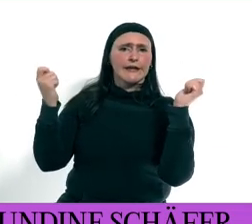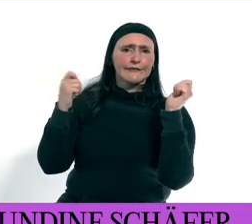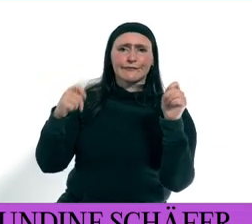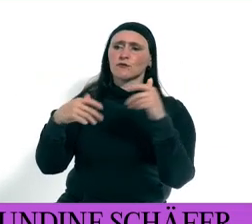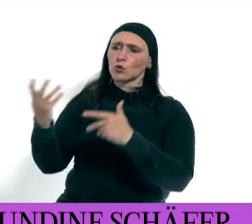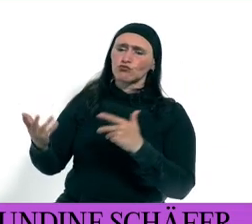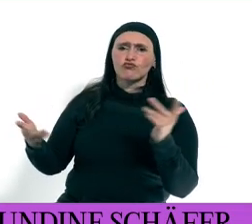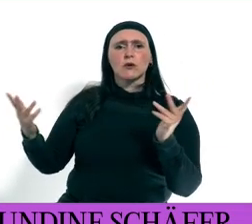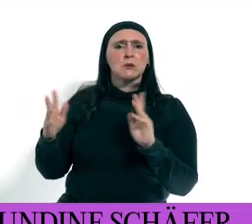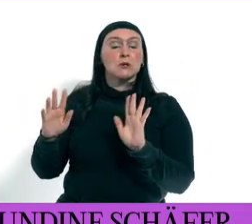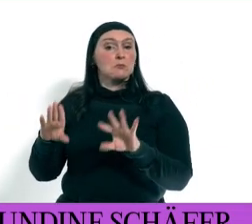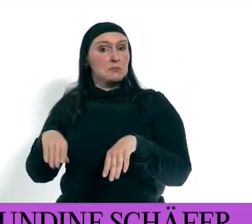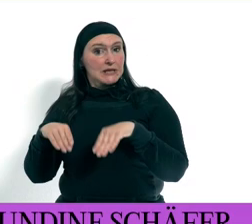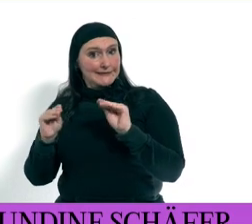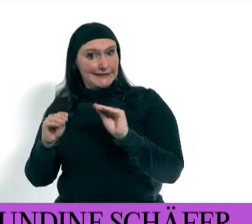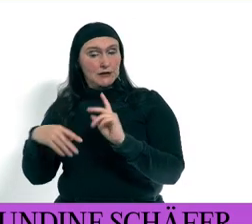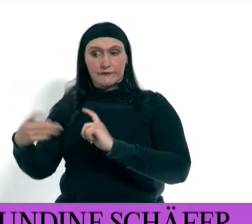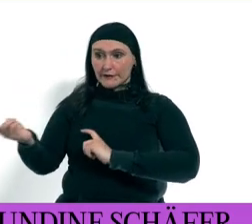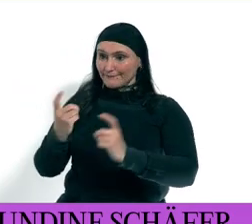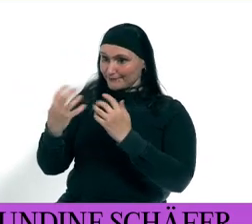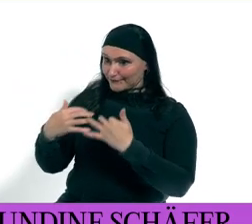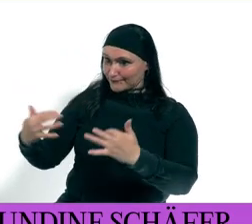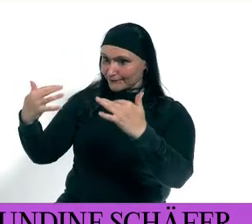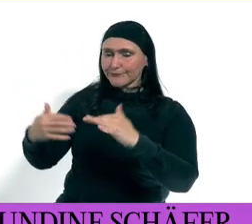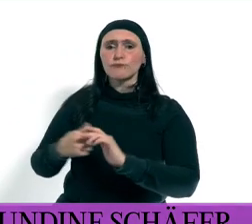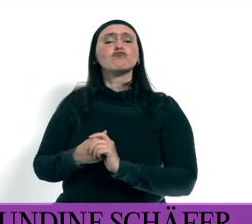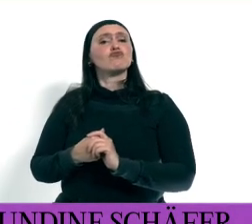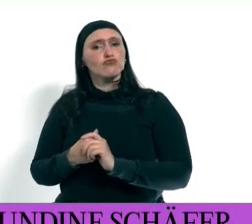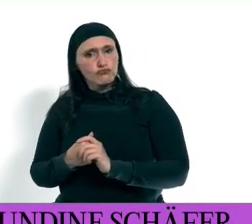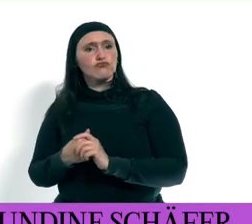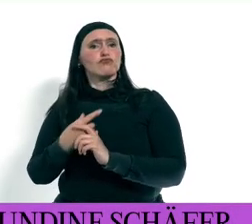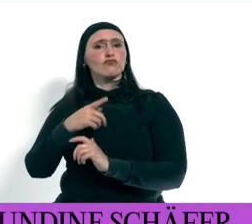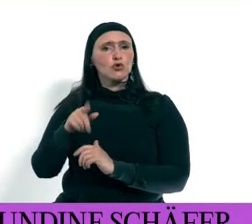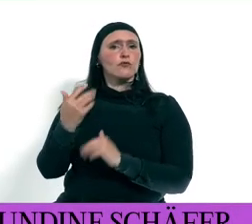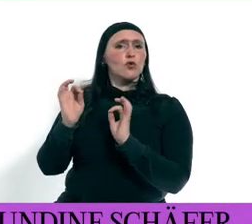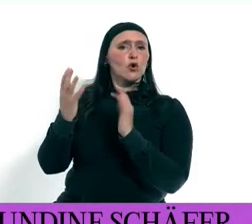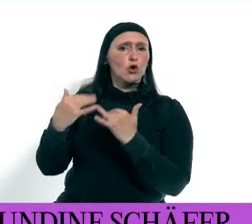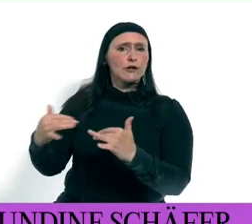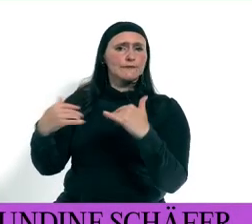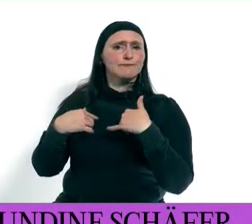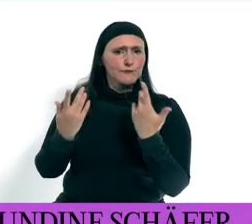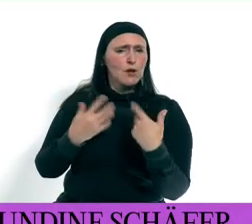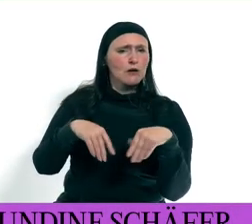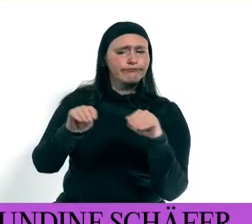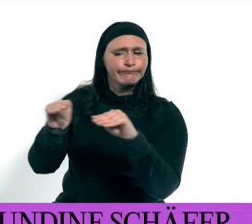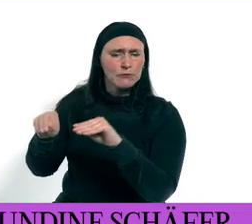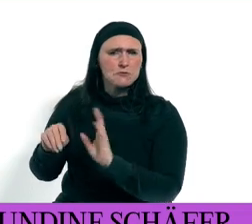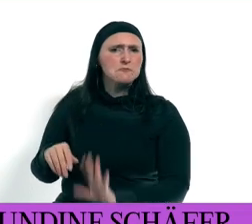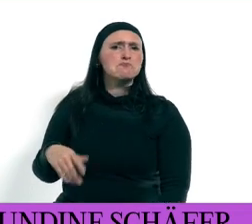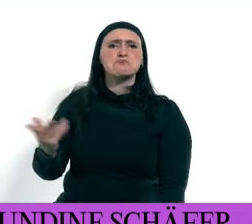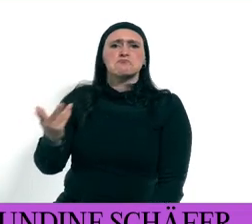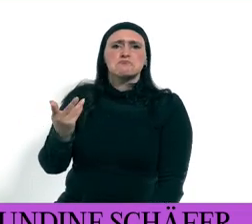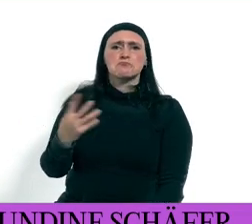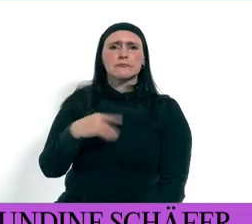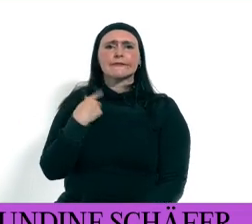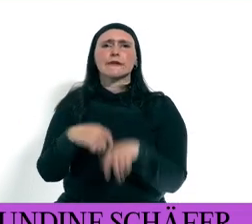haben über die soziale Lage in Brasilien diskutiert, wenn die Partie Deutschland gegen Brasilien anstand.